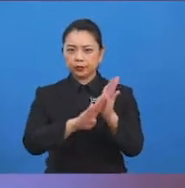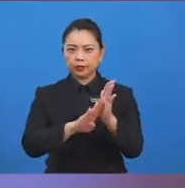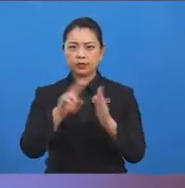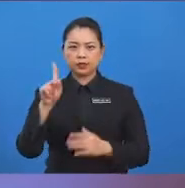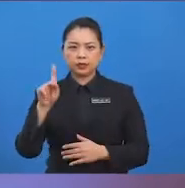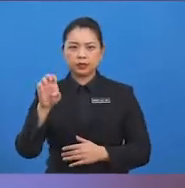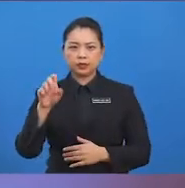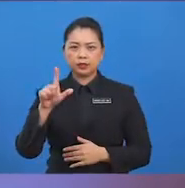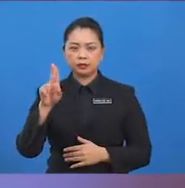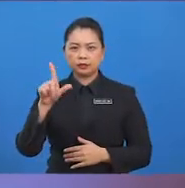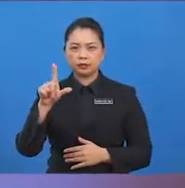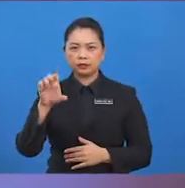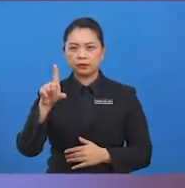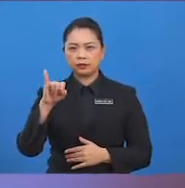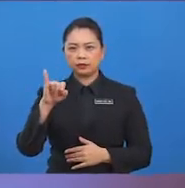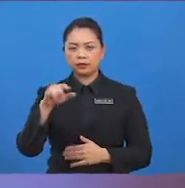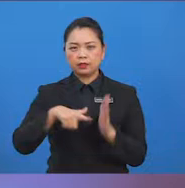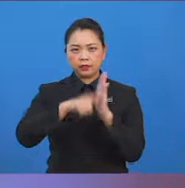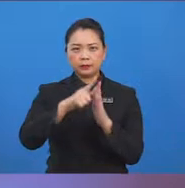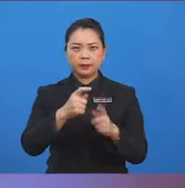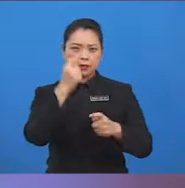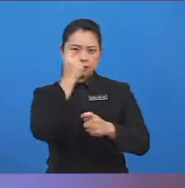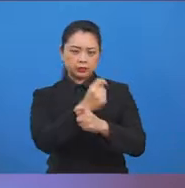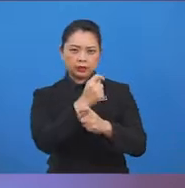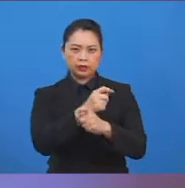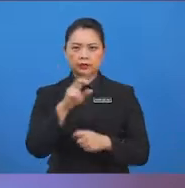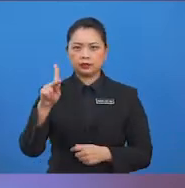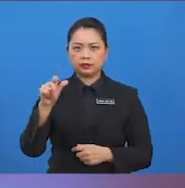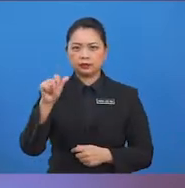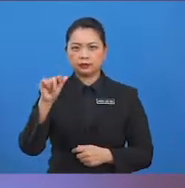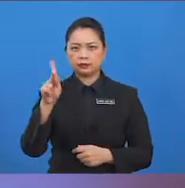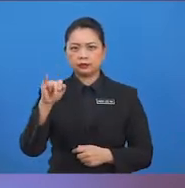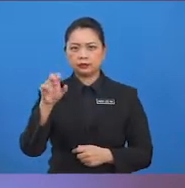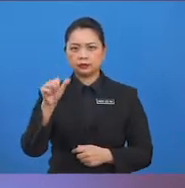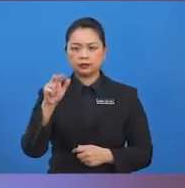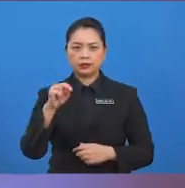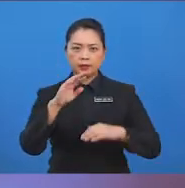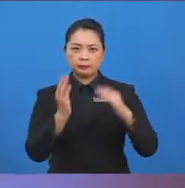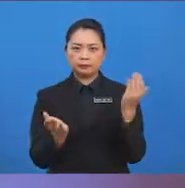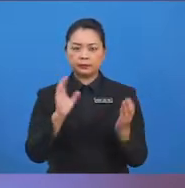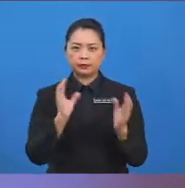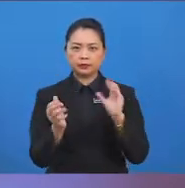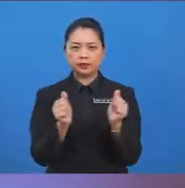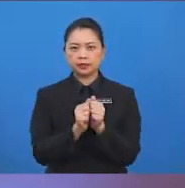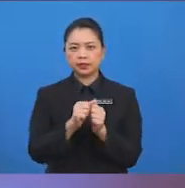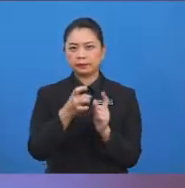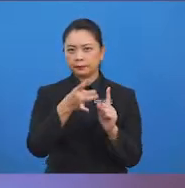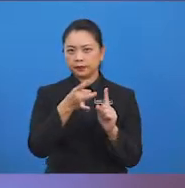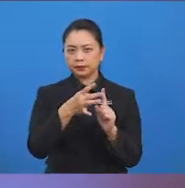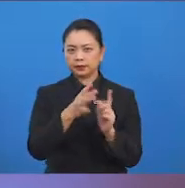keluli lebih tahan terhadap kakisan berbanding dengan besi. Maka